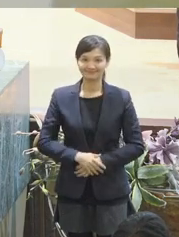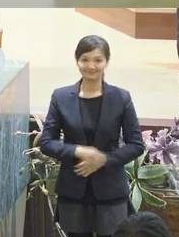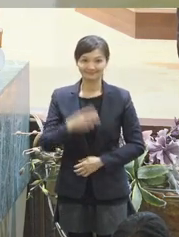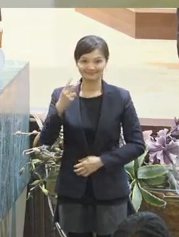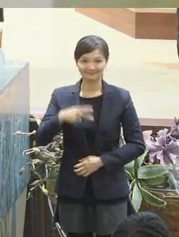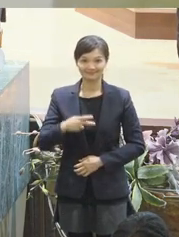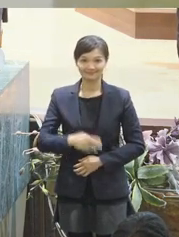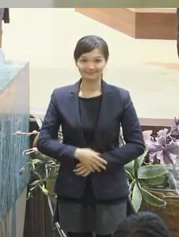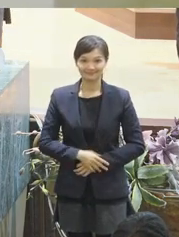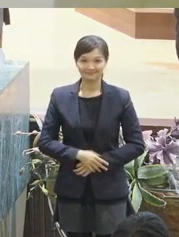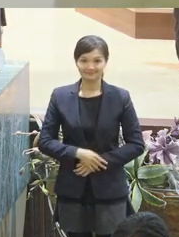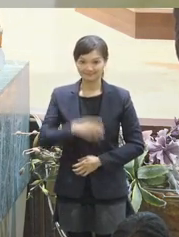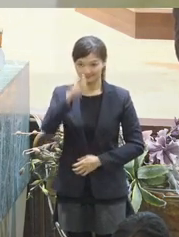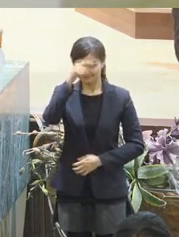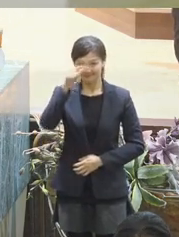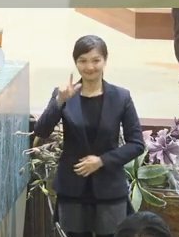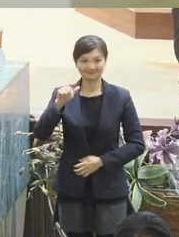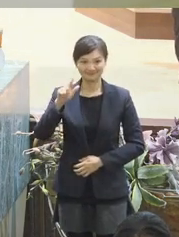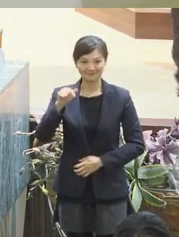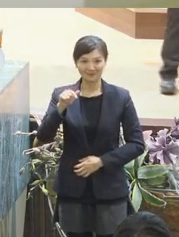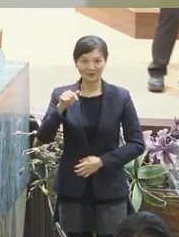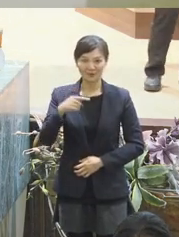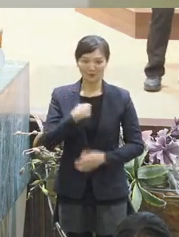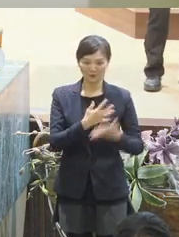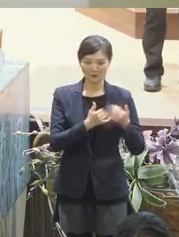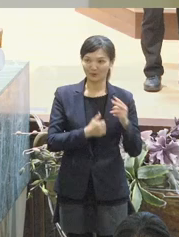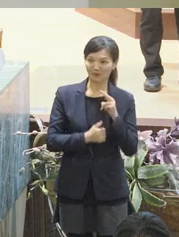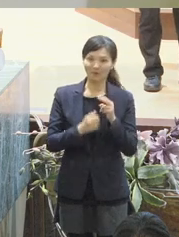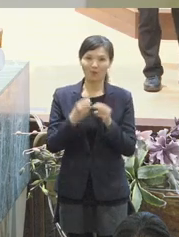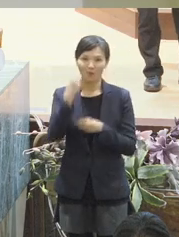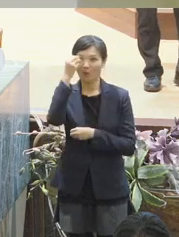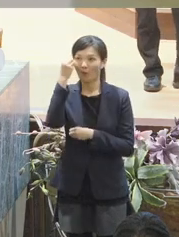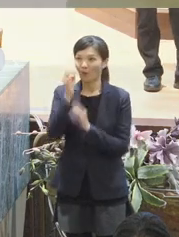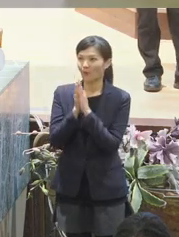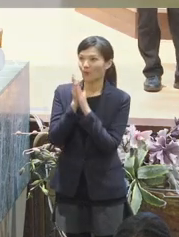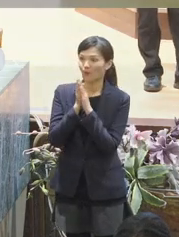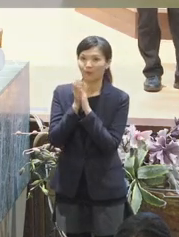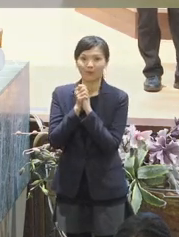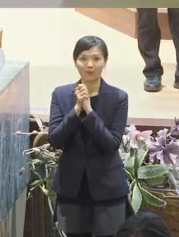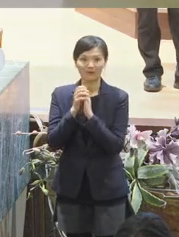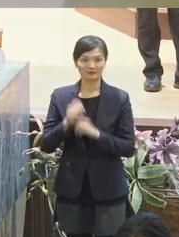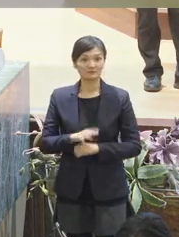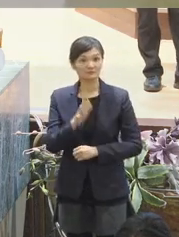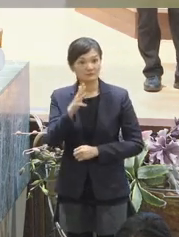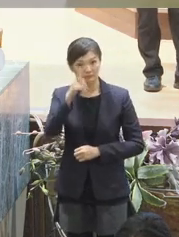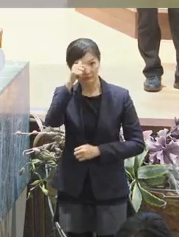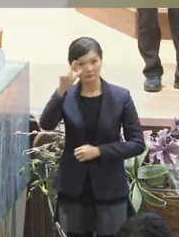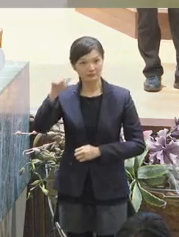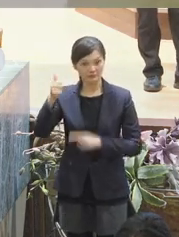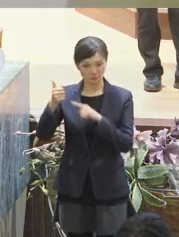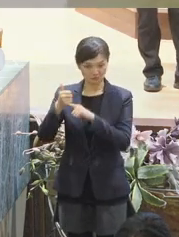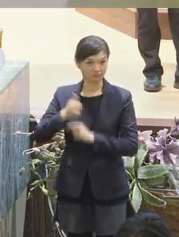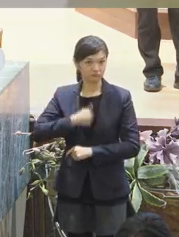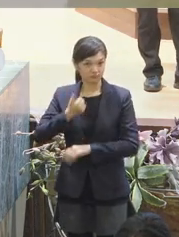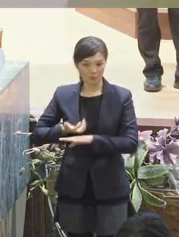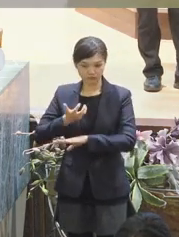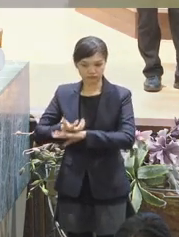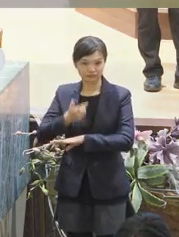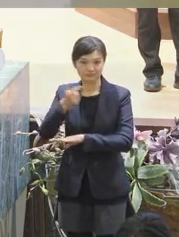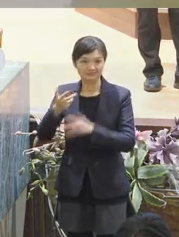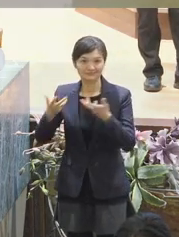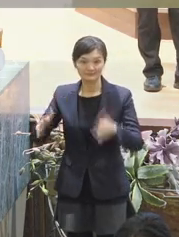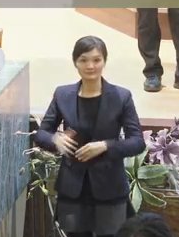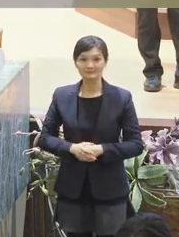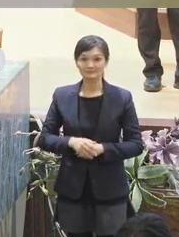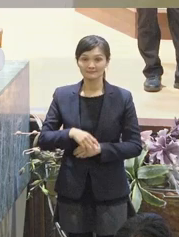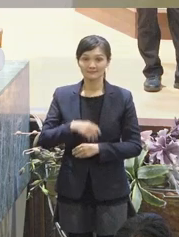我同事说黄汉章老师是他的偶像啊，就是老师在地真的做了很多的事情。那台南社